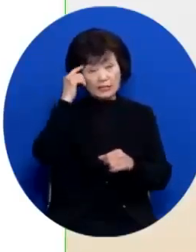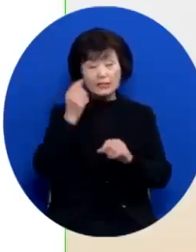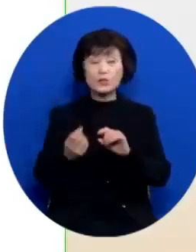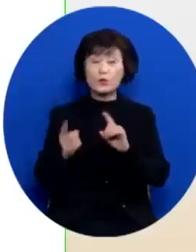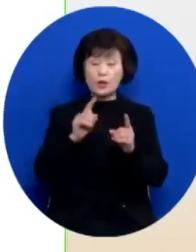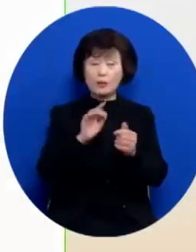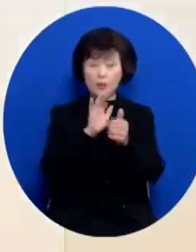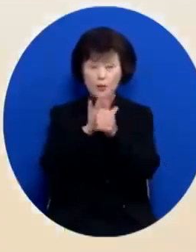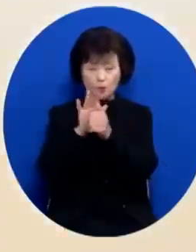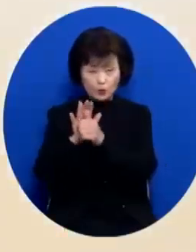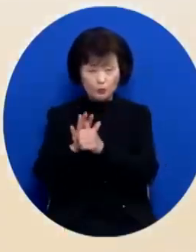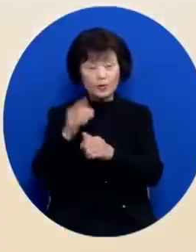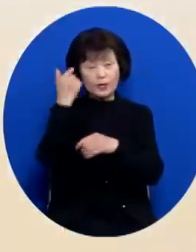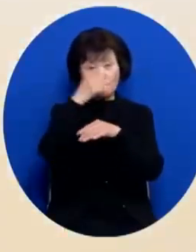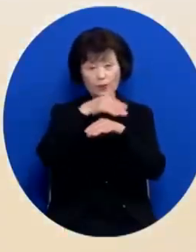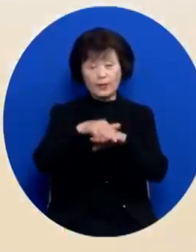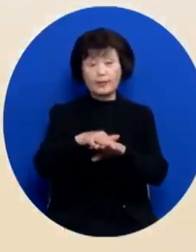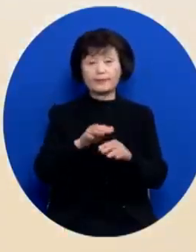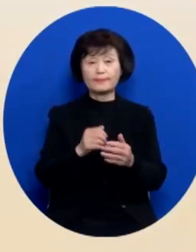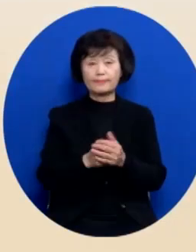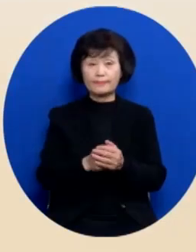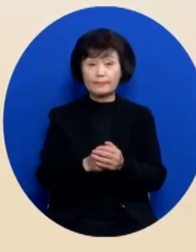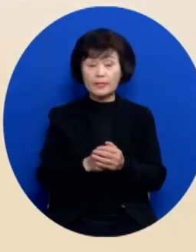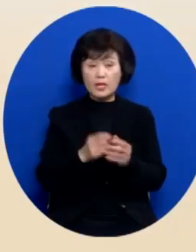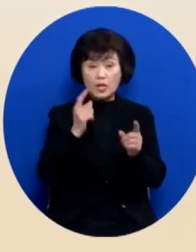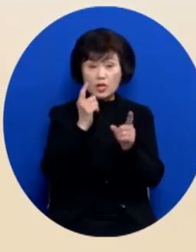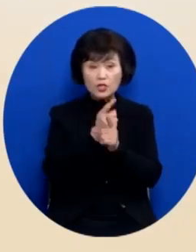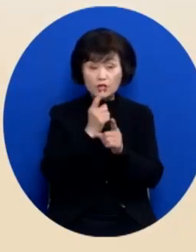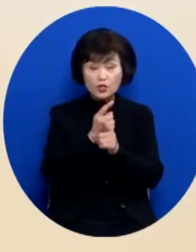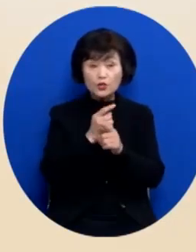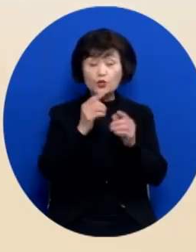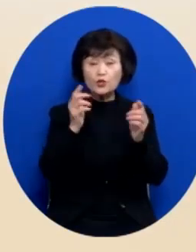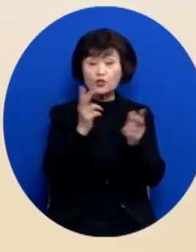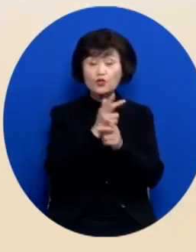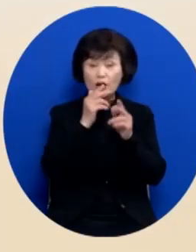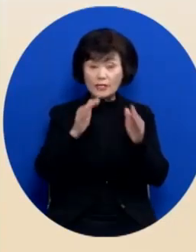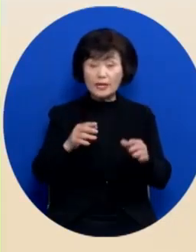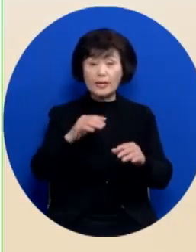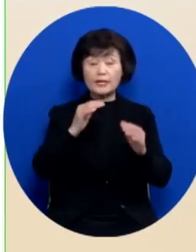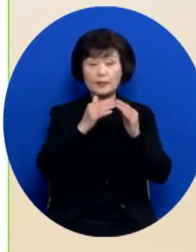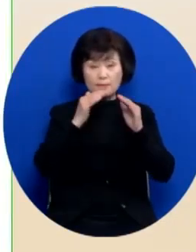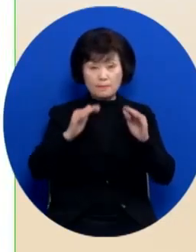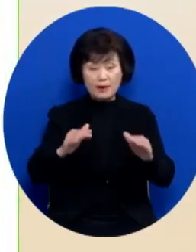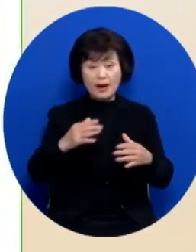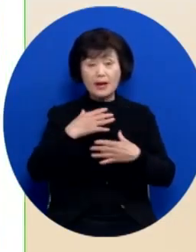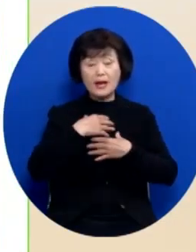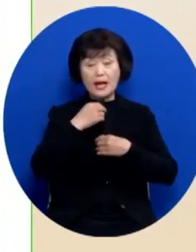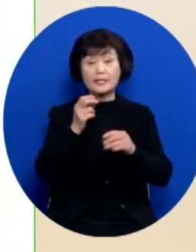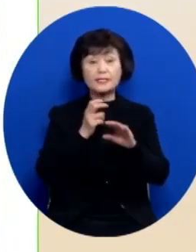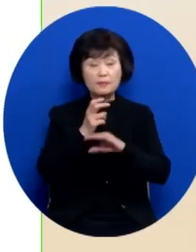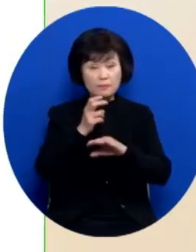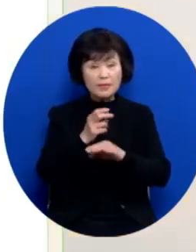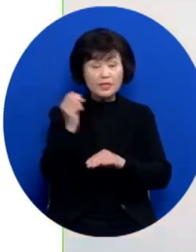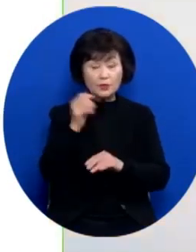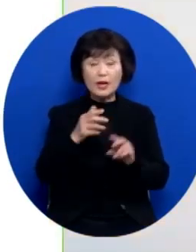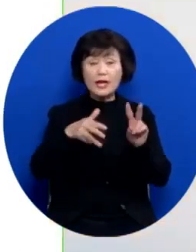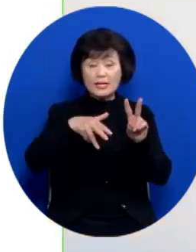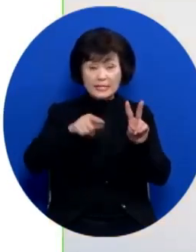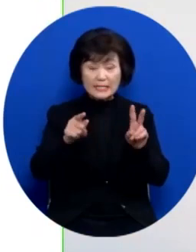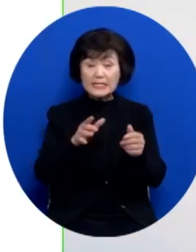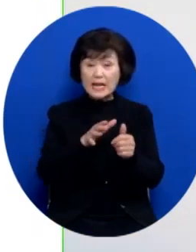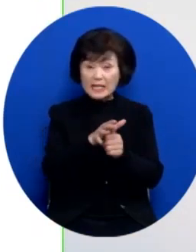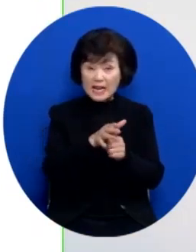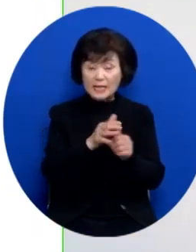인식을 높여나갈 계획입니다. 치유 주간에는 마음 안심버스 체험과 2차 가해 예방을 위한 재난보도